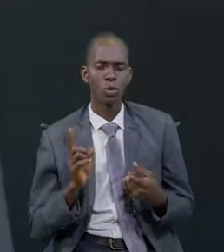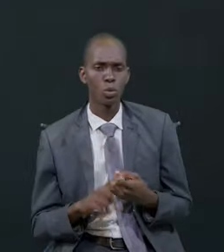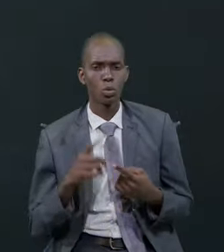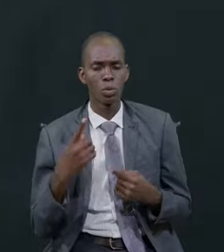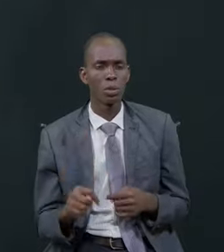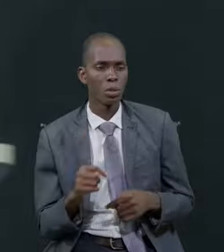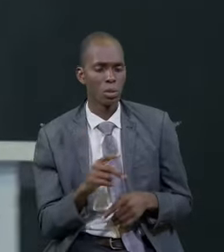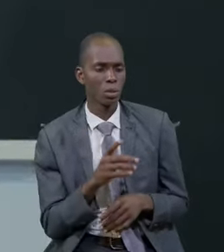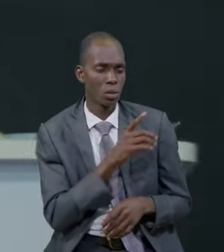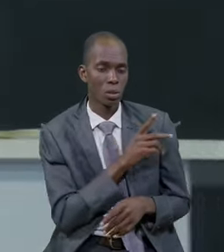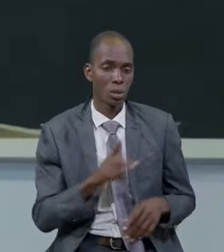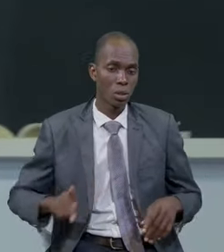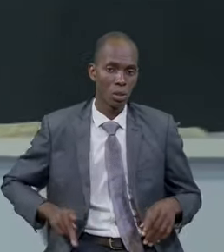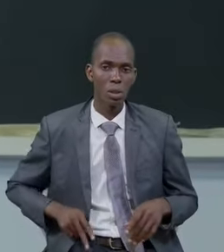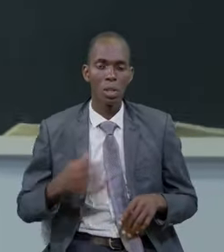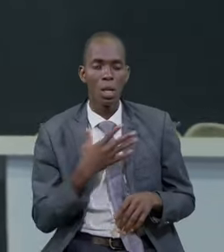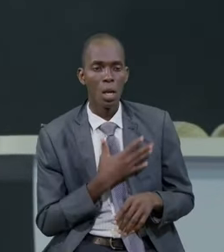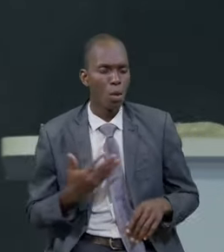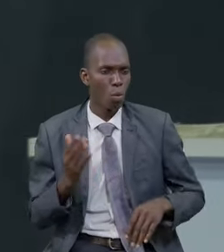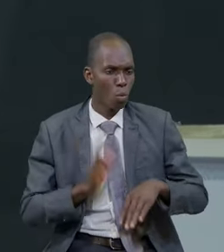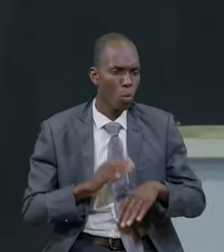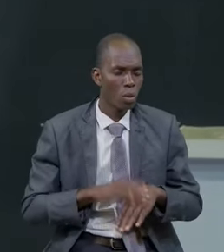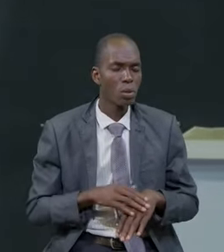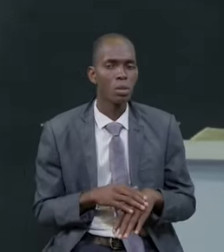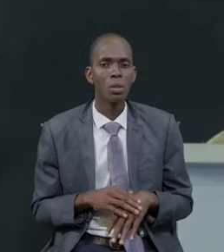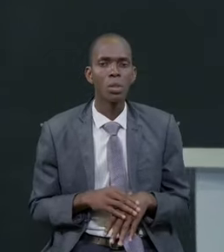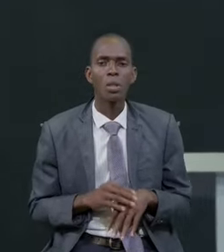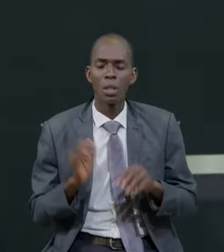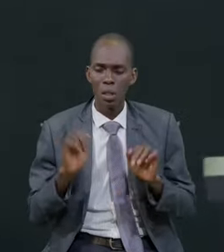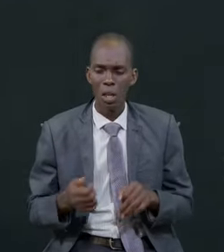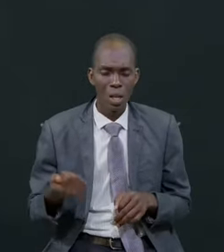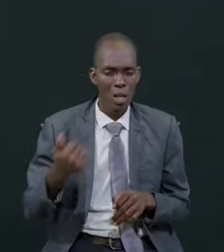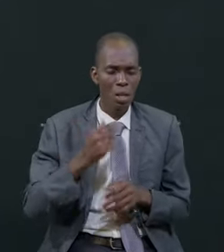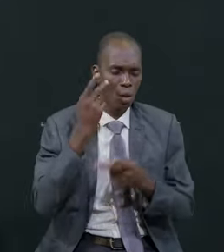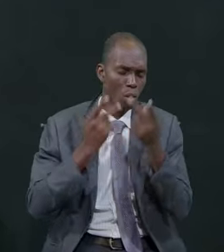type de prophète. Est-ce qu'il peut aller vers Achab aujourd'hui et dire,